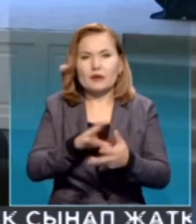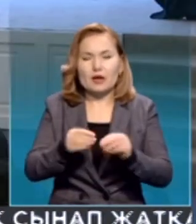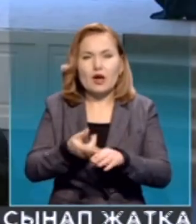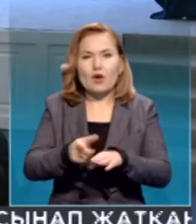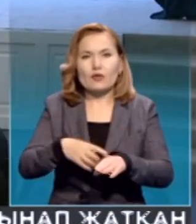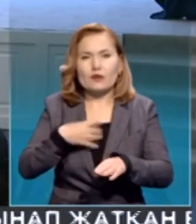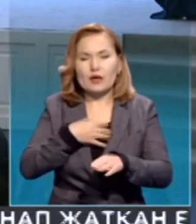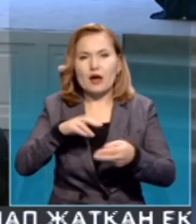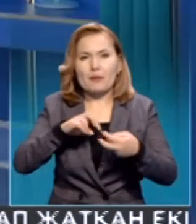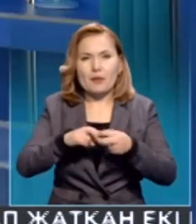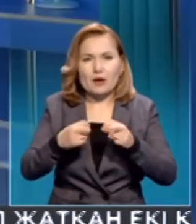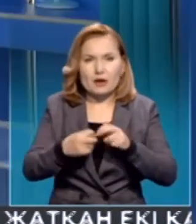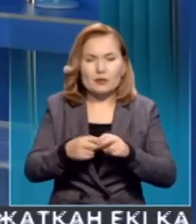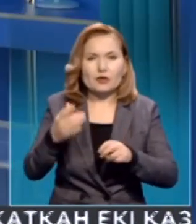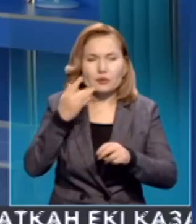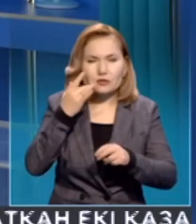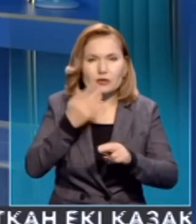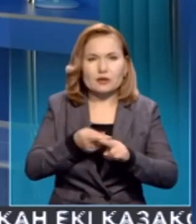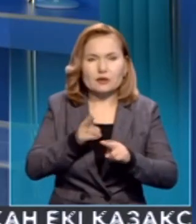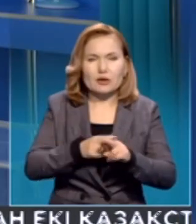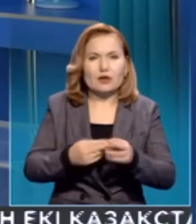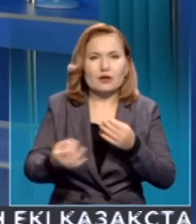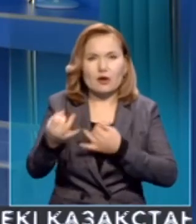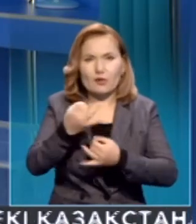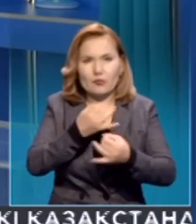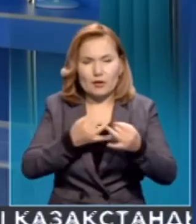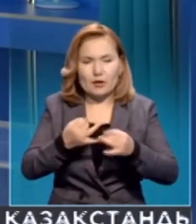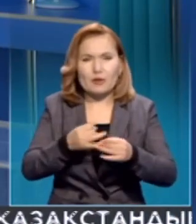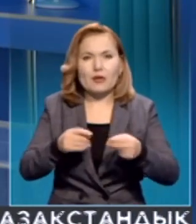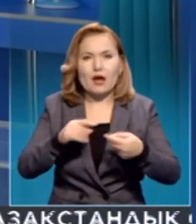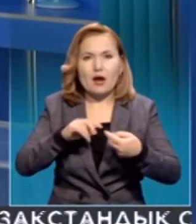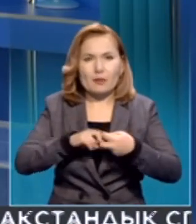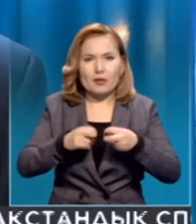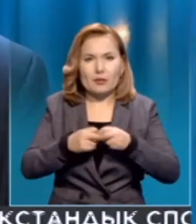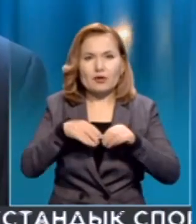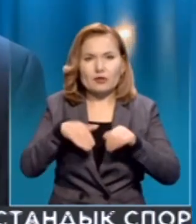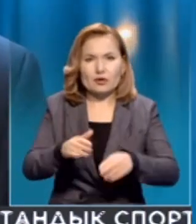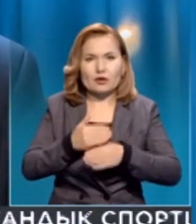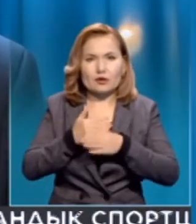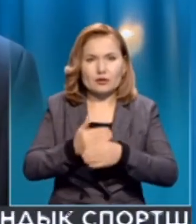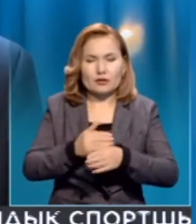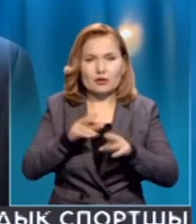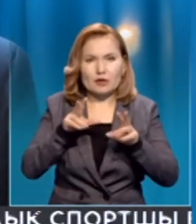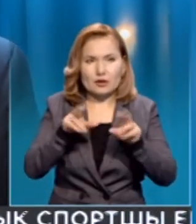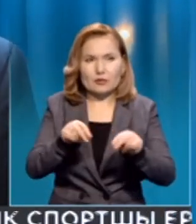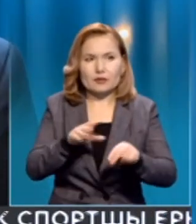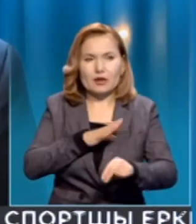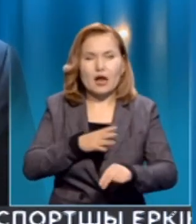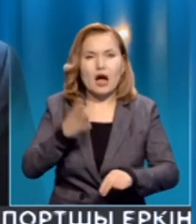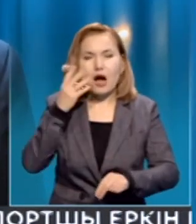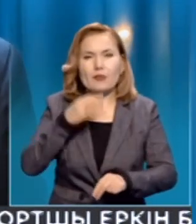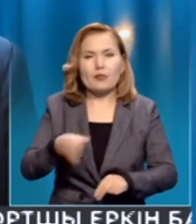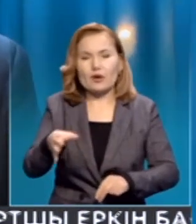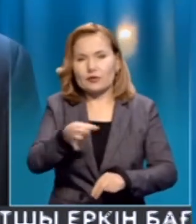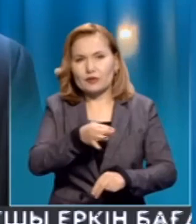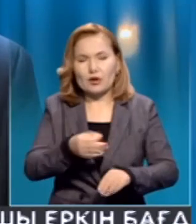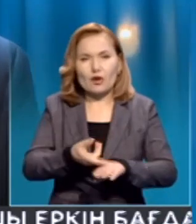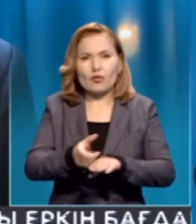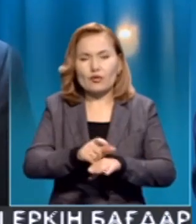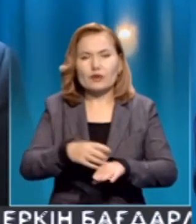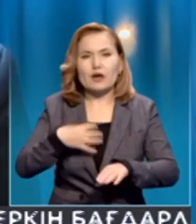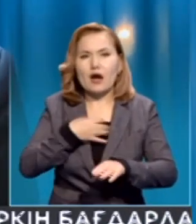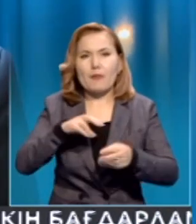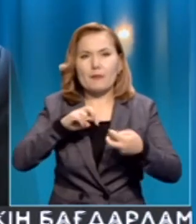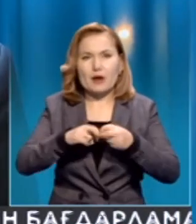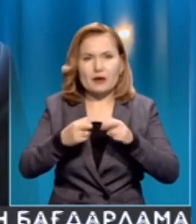өзекті мәселелерін қашанда қапыда ұстайтынына сенім білдіріп отыр. Алматы облысында өздеріңіз білесіздер, өте өзекті мәселелер